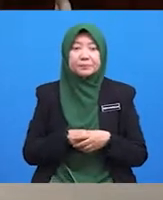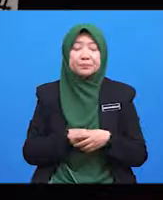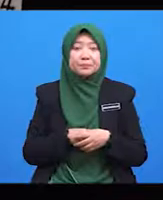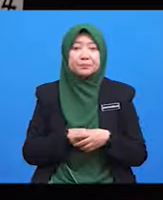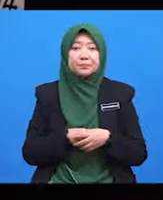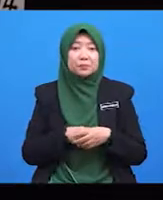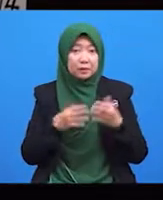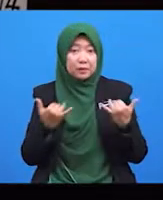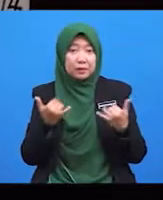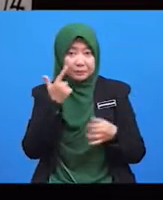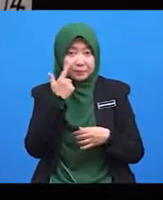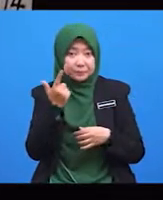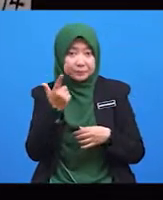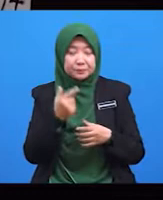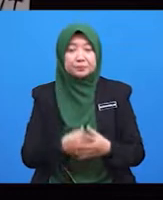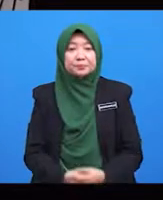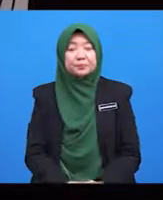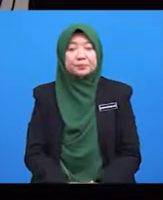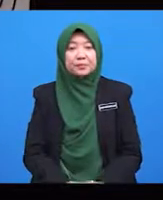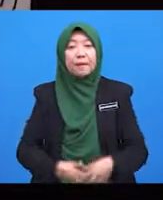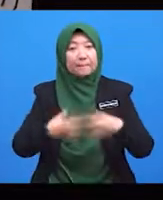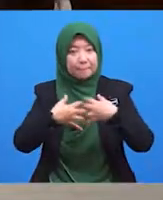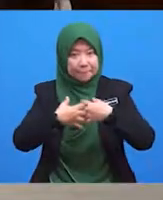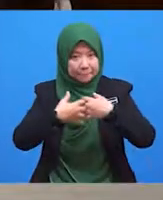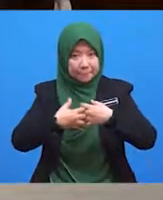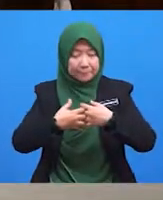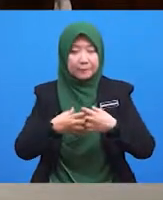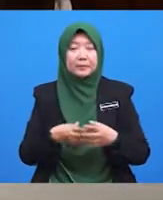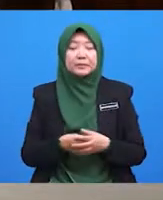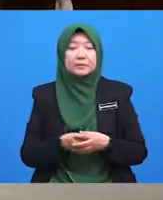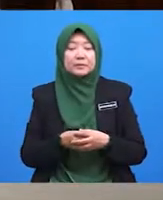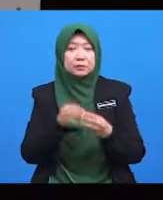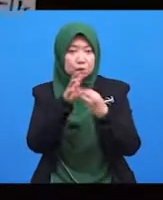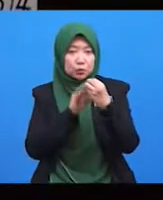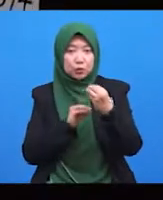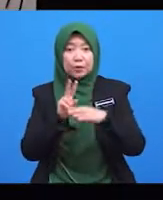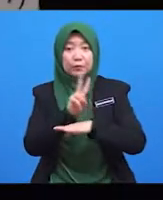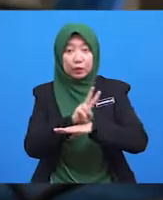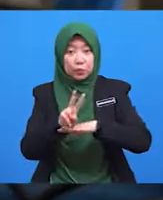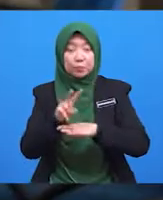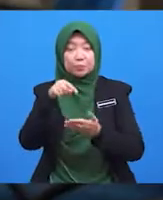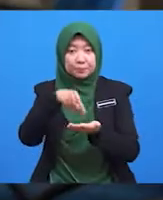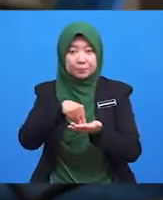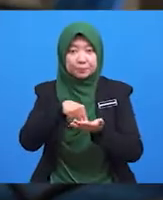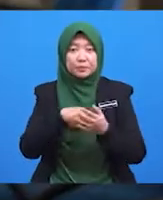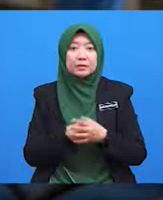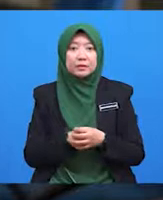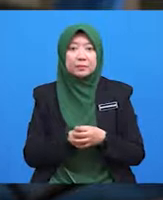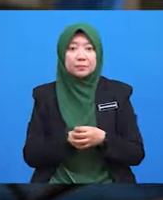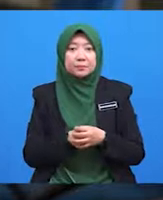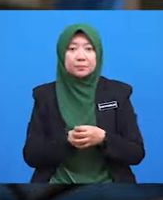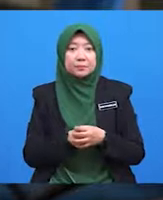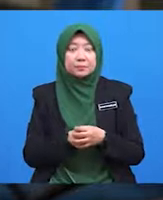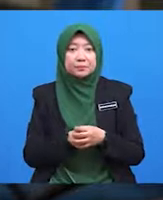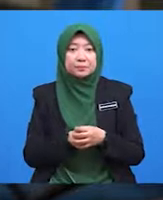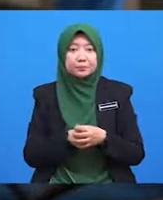Okey, kita akan lihat terlebih dahulu mesin rawatan sedut vakum. Aksesori mesin sedut